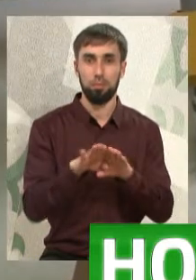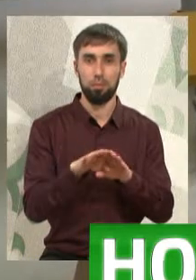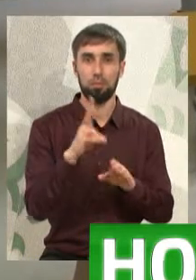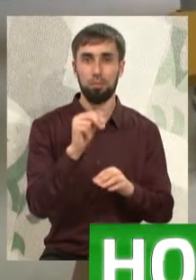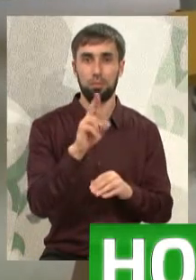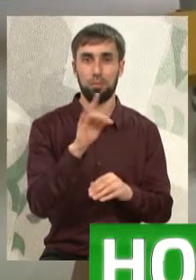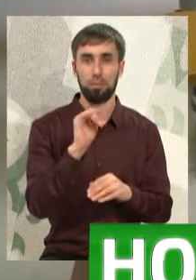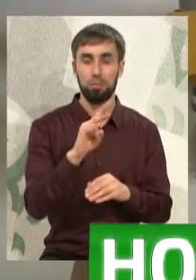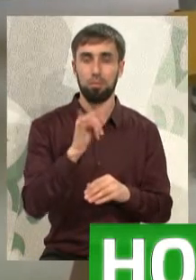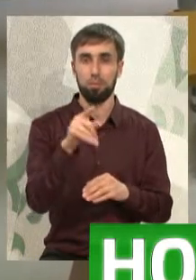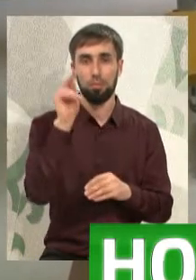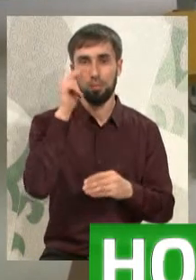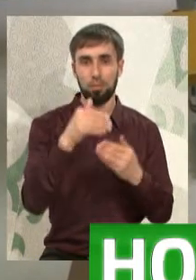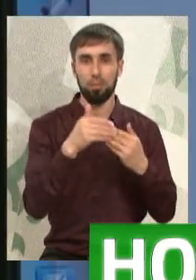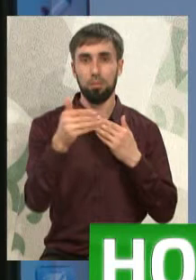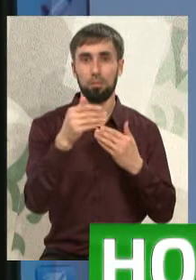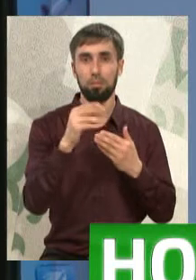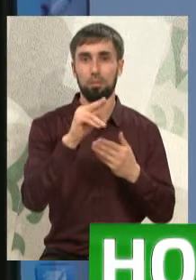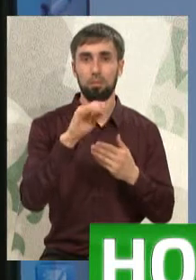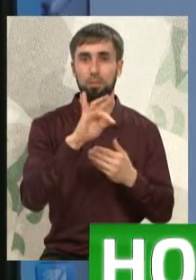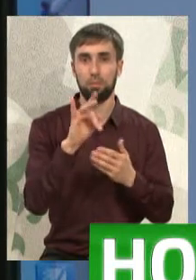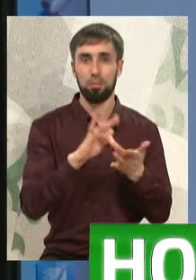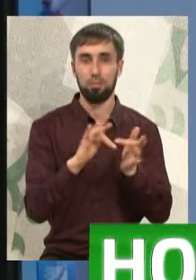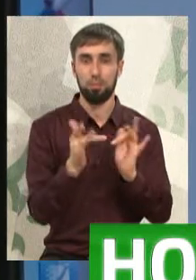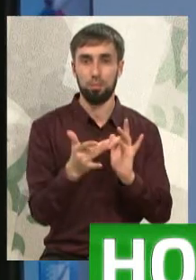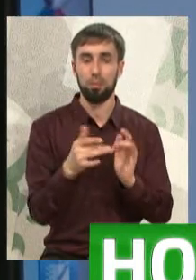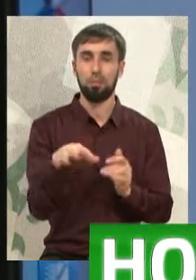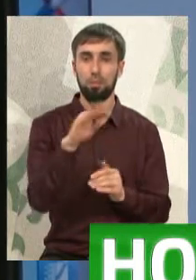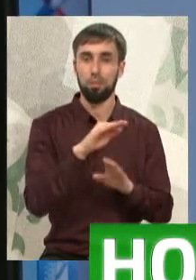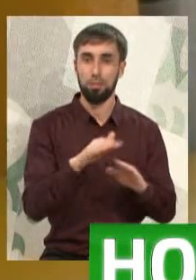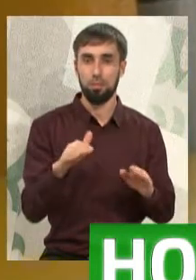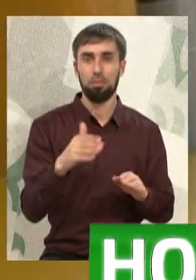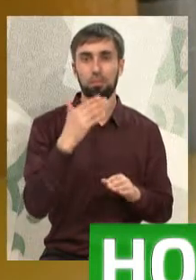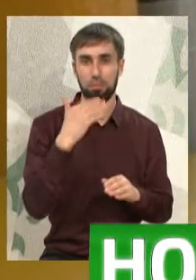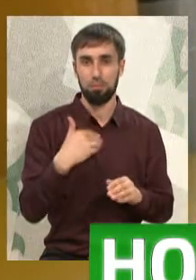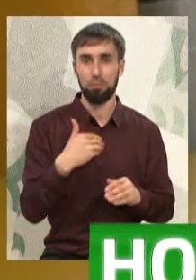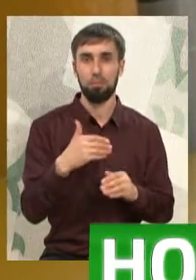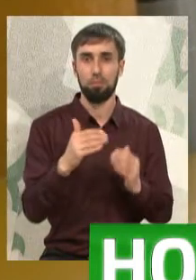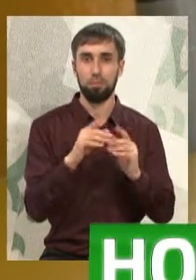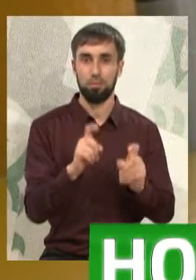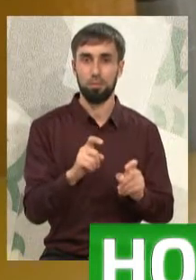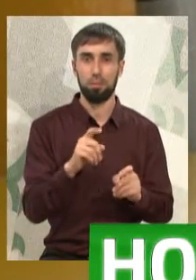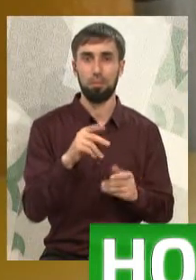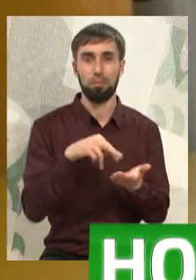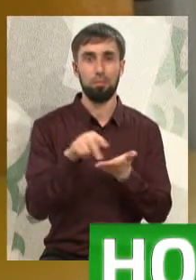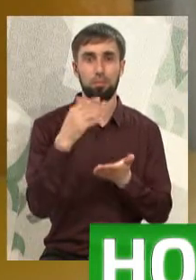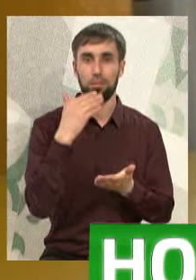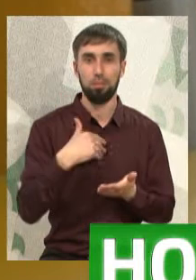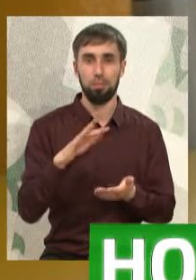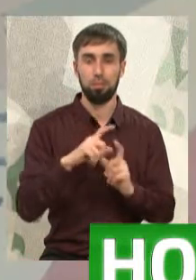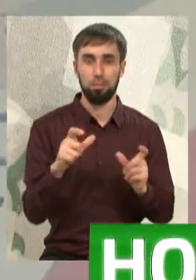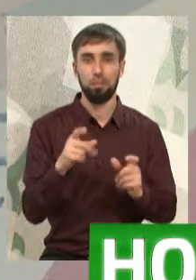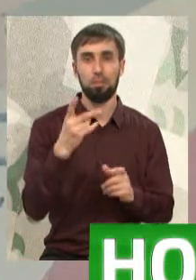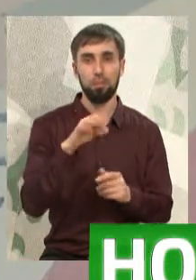обеспечило дистанционное обучение. Но для детей не ходить в школу – это само по себе большой плюс. Помимо прочего, онлайн-уроки помогут развить